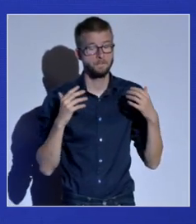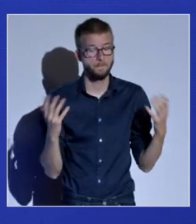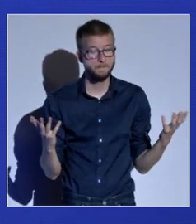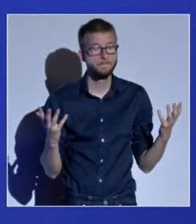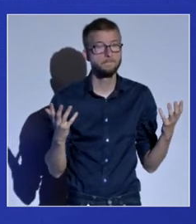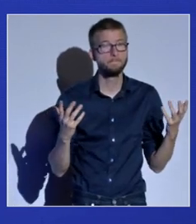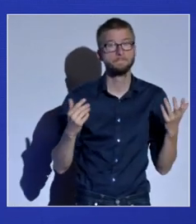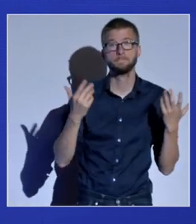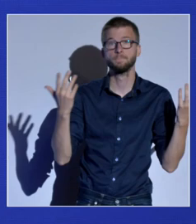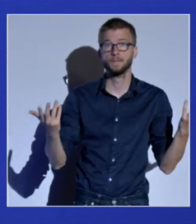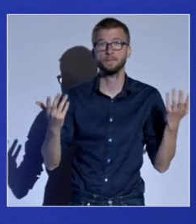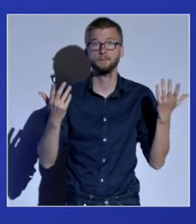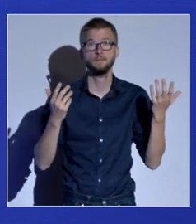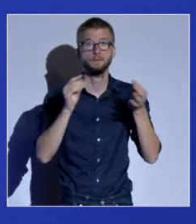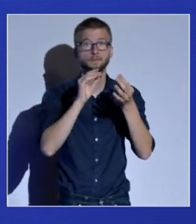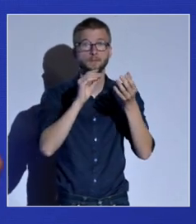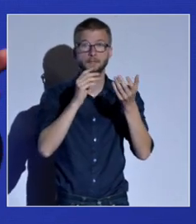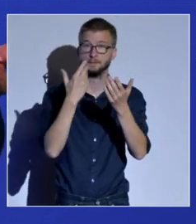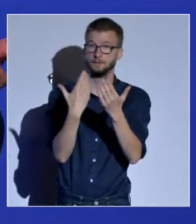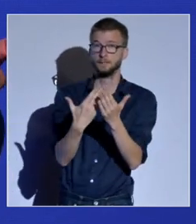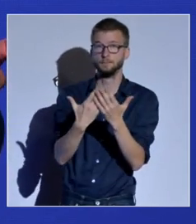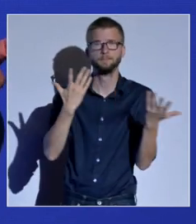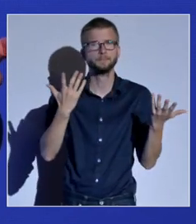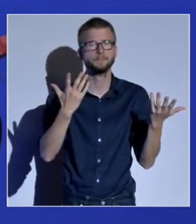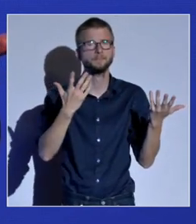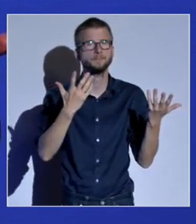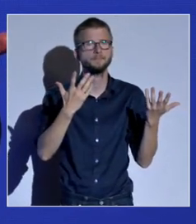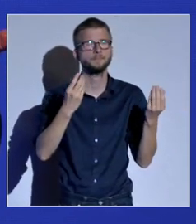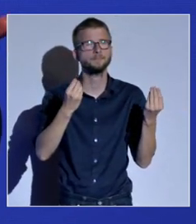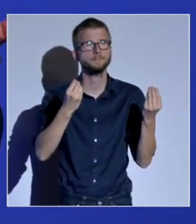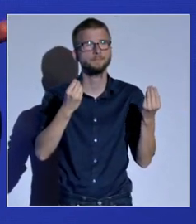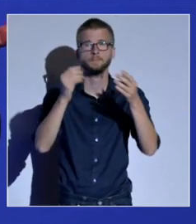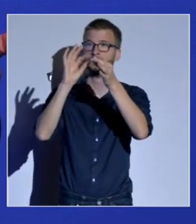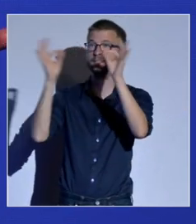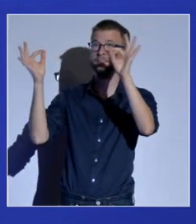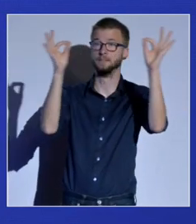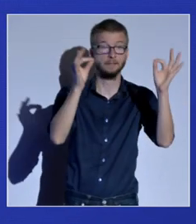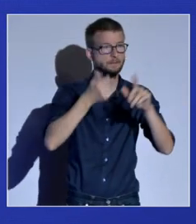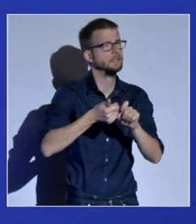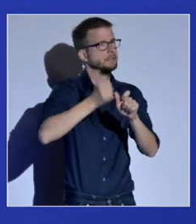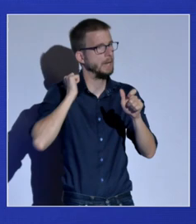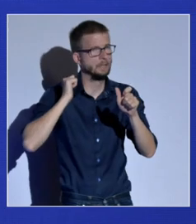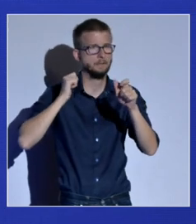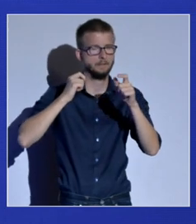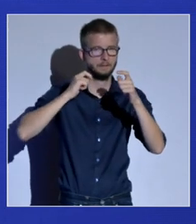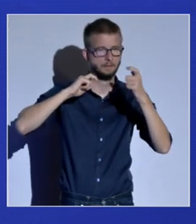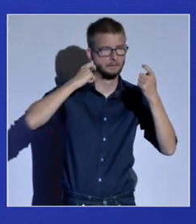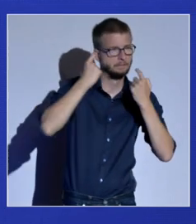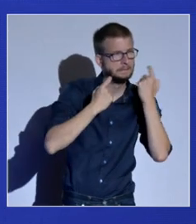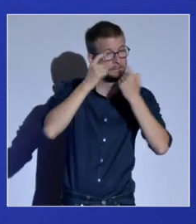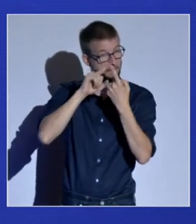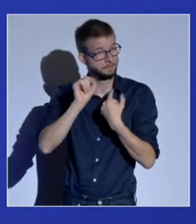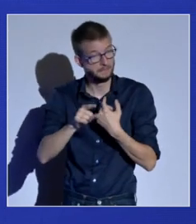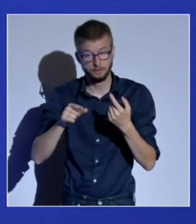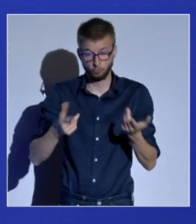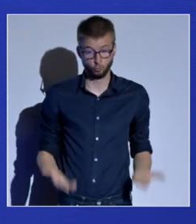cette affirmation-là, qui était celle que nous articulions hier, que nous articulons aujourd'hui, et